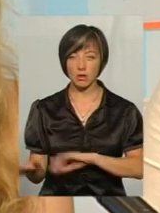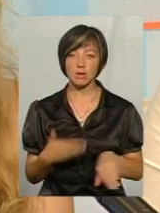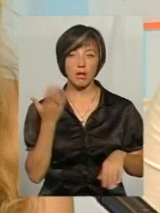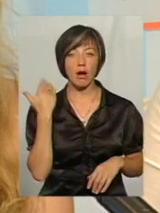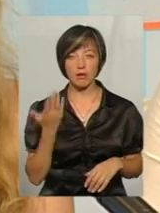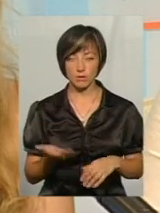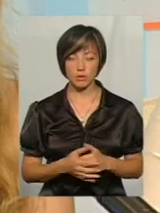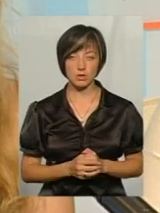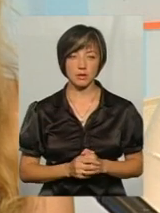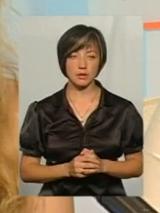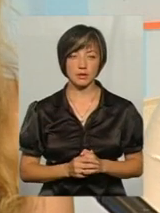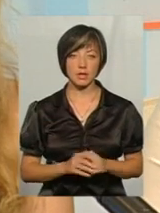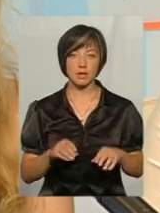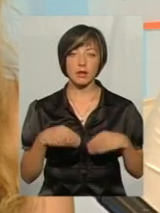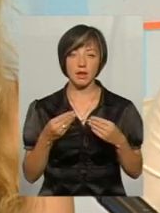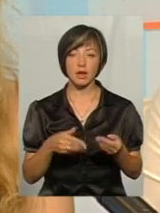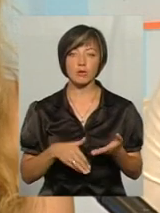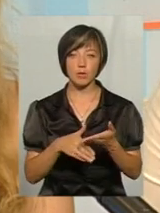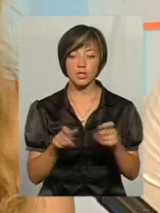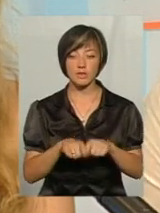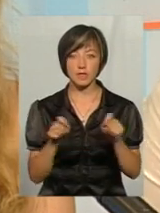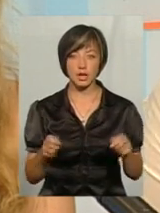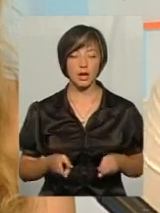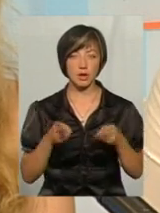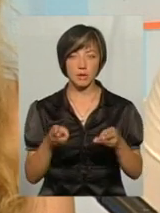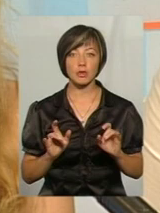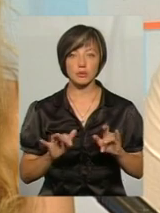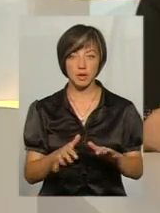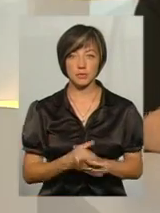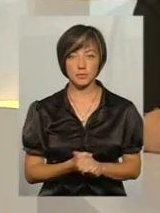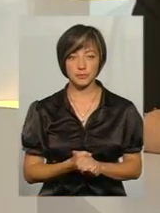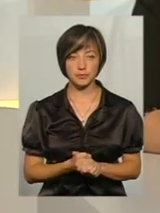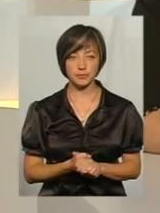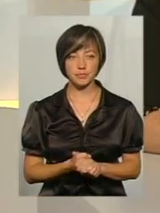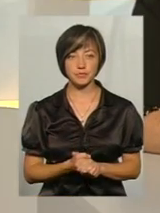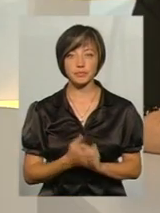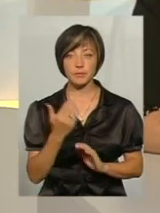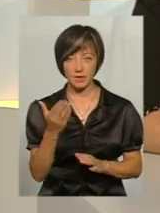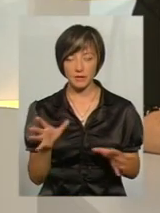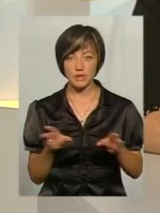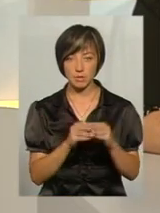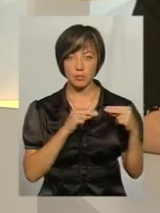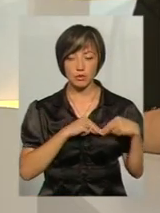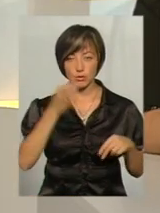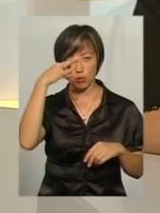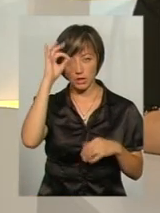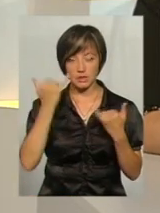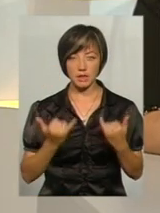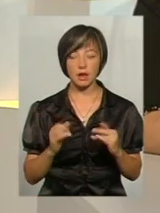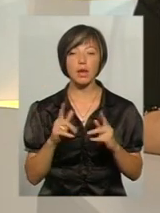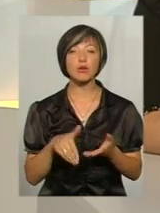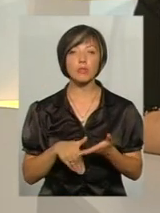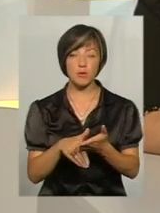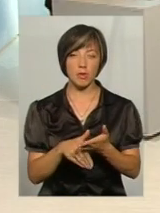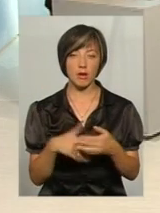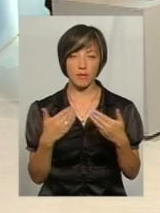якогось, який обмежував би надання допомоги чи відкриття кримінальної справи. Скажіть, ви співпрацюєте з поліцією наразі? Як вони